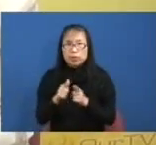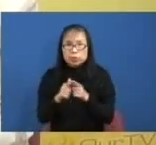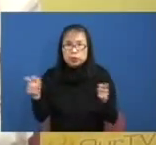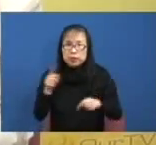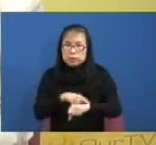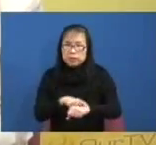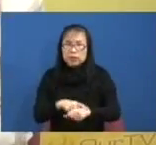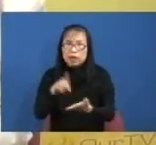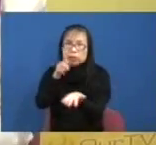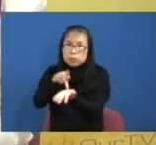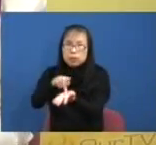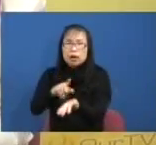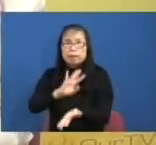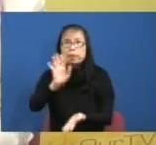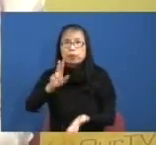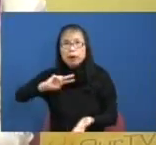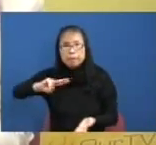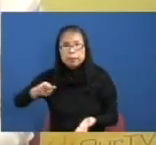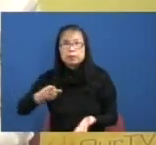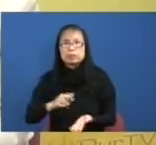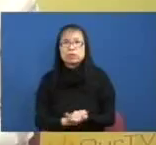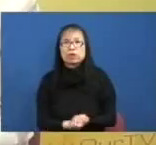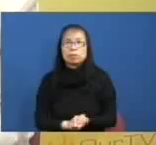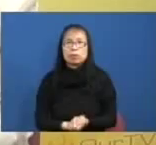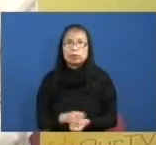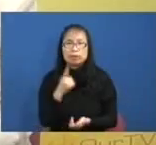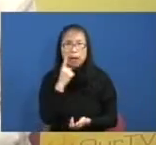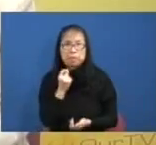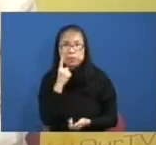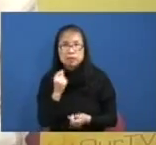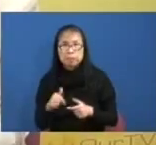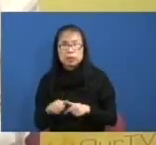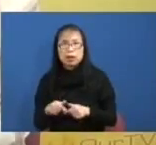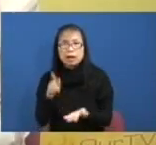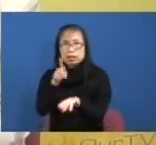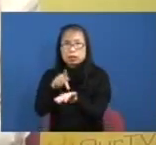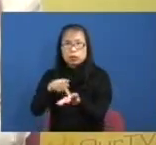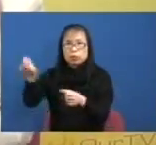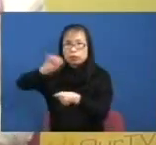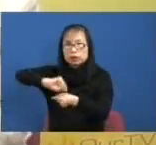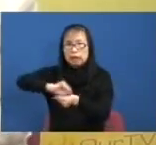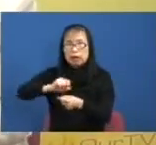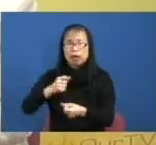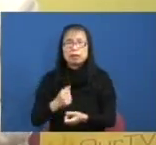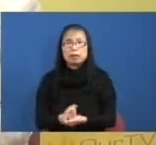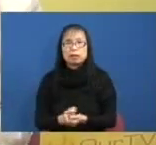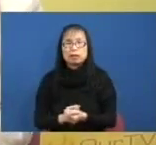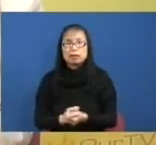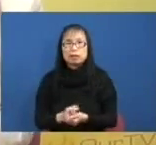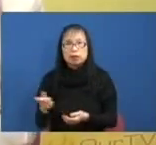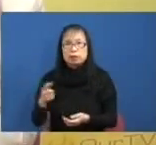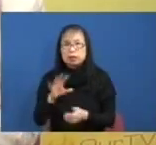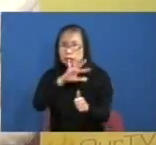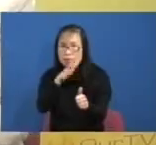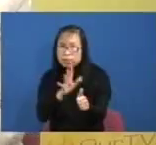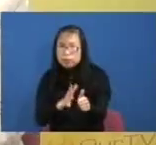客，就即係唔好變相咧，即係坐擁去貪婪咯。譬如佢個租金嘅加幅， 即係當然呢個係有少少咧影